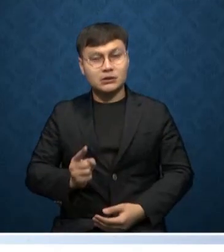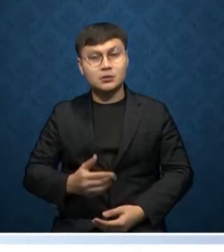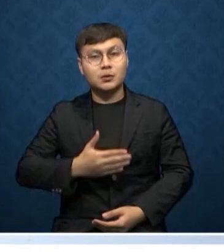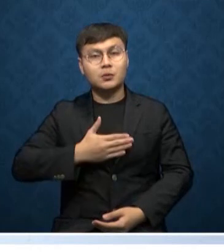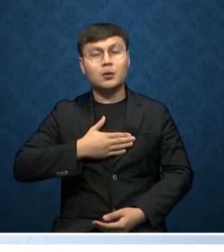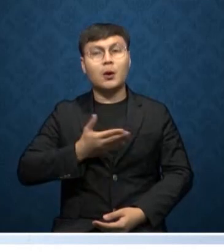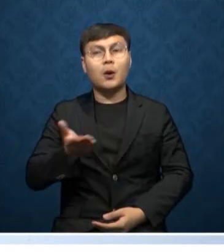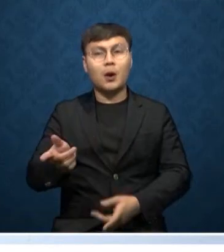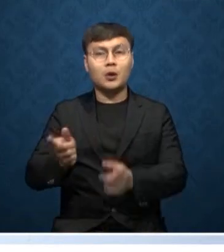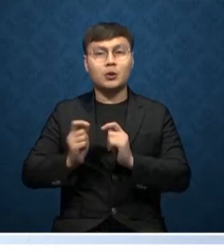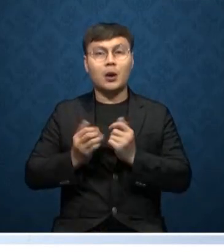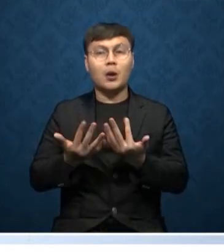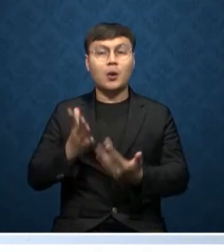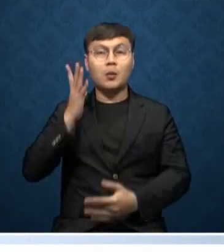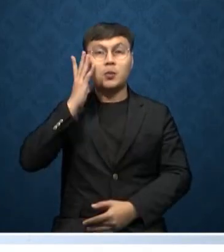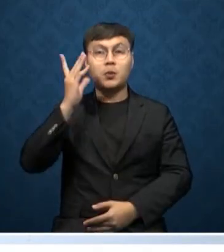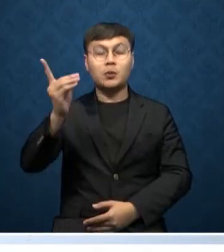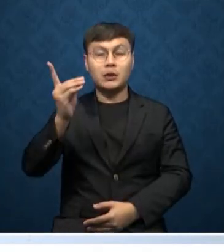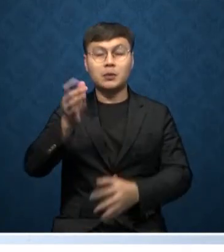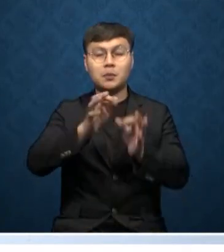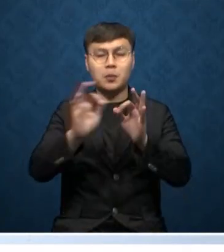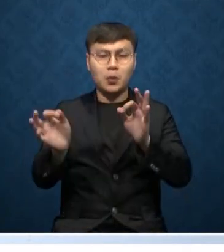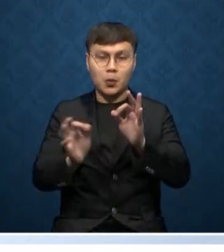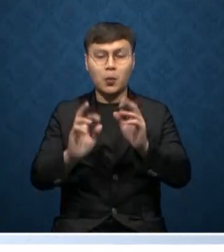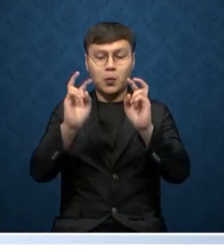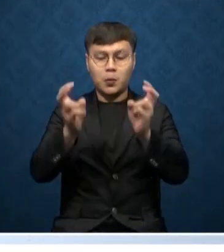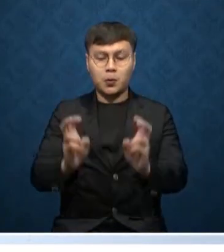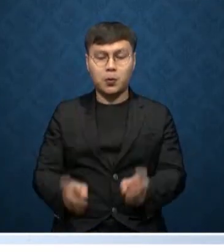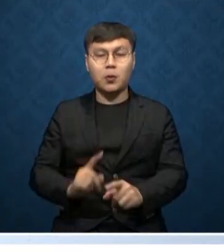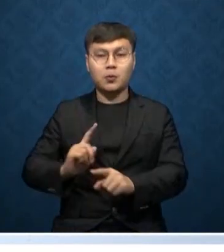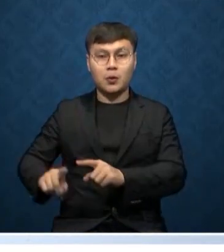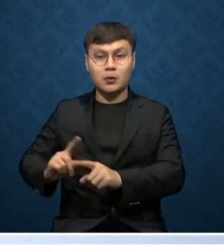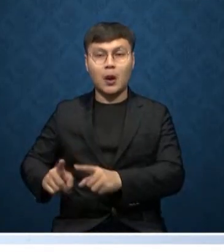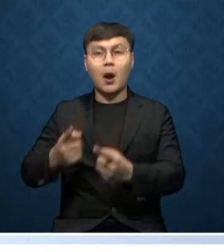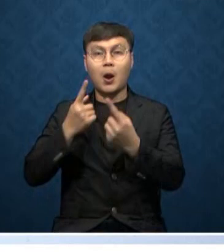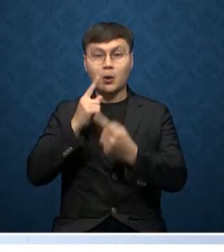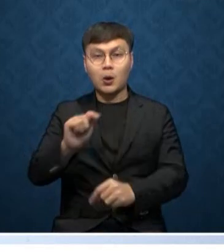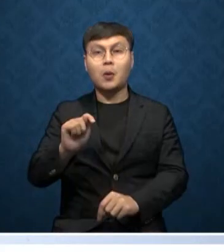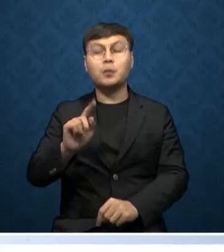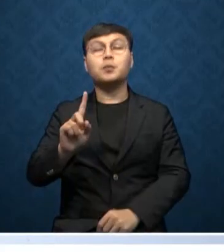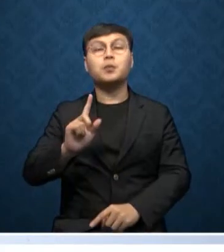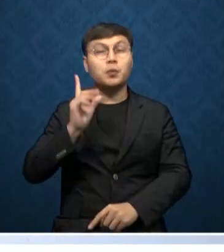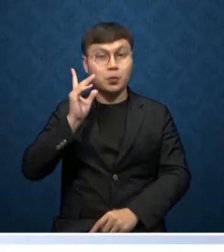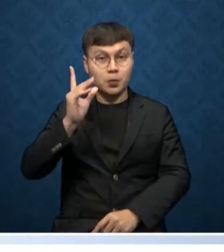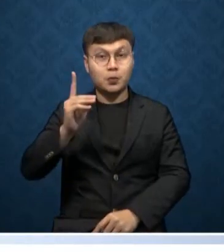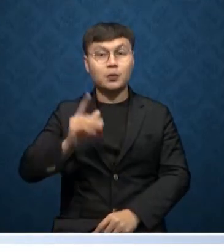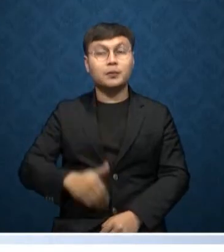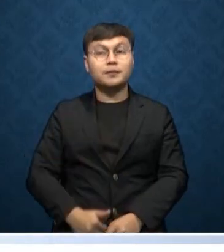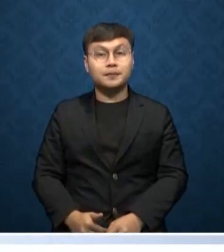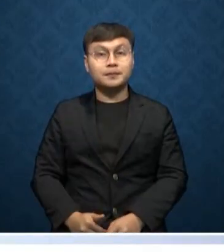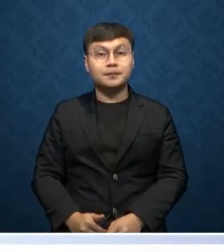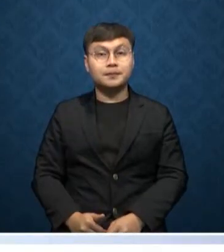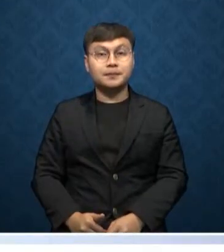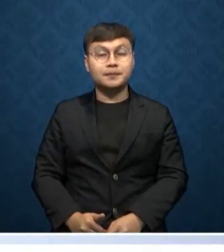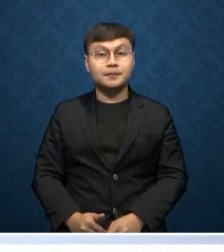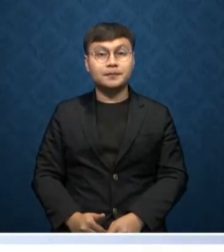อนุญาตว่าเดี๋ยวในวันพรุ่งนี้นะครับในรายละเอียดต่างๆเนี่ยจะขออนุญาตไปตอบในวันพรุ่งนี้แต่ว่าในส่วนที่เป็นเอ่อ